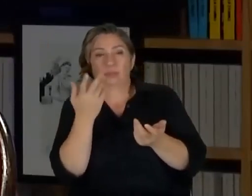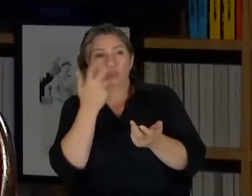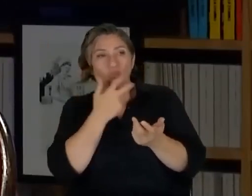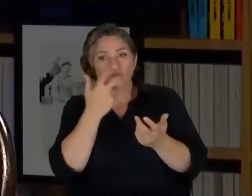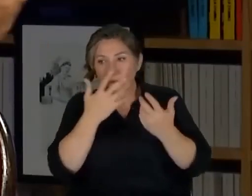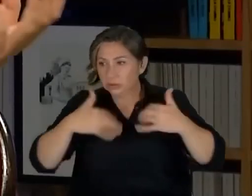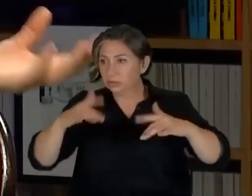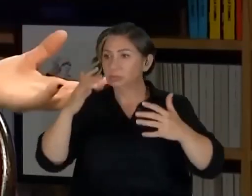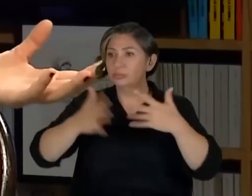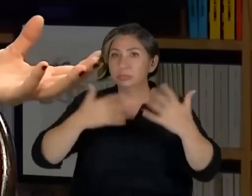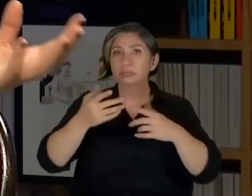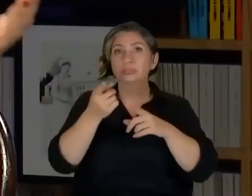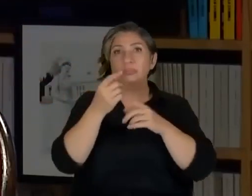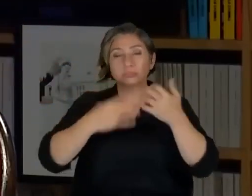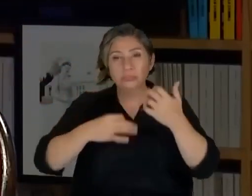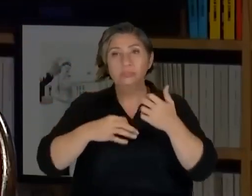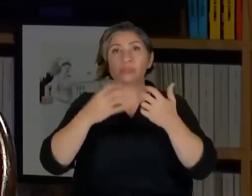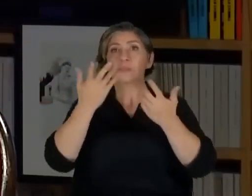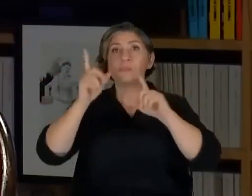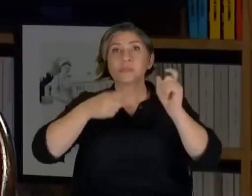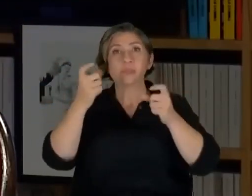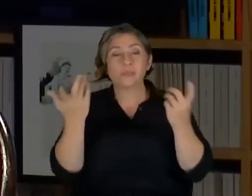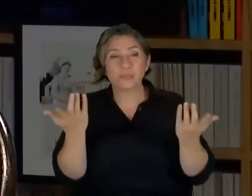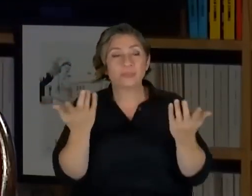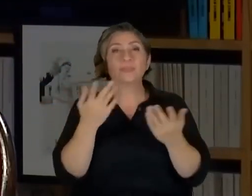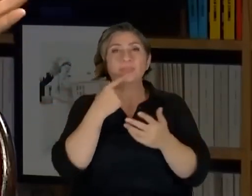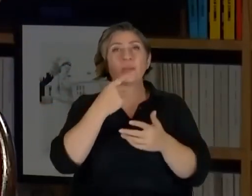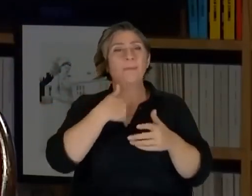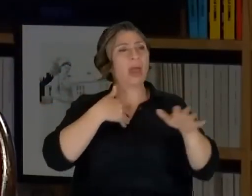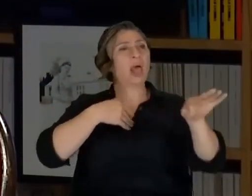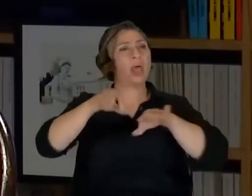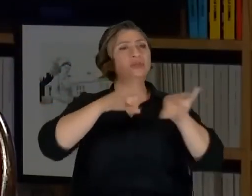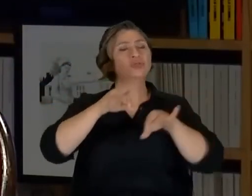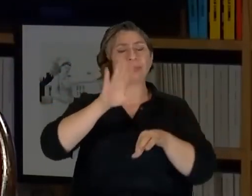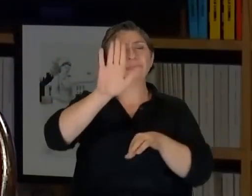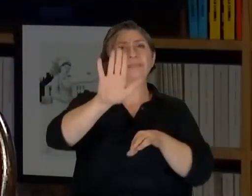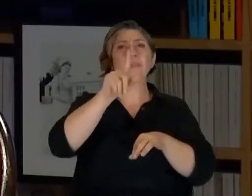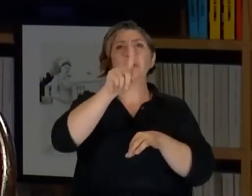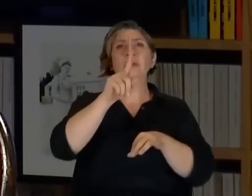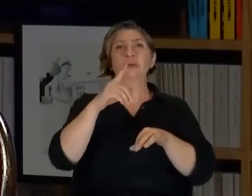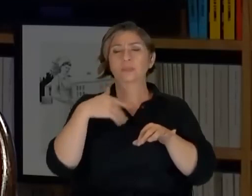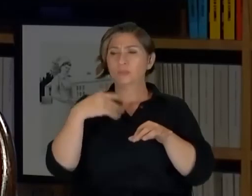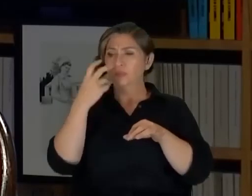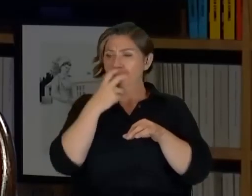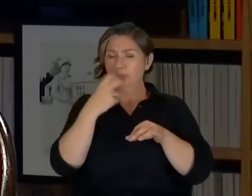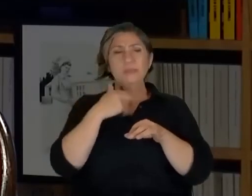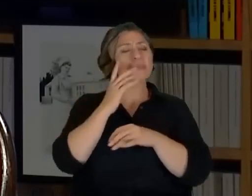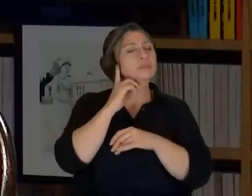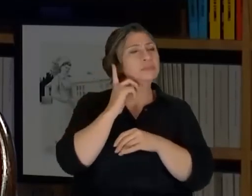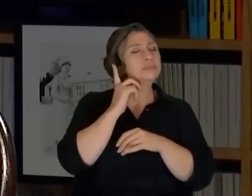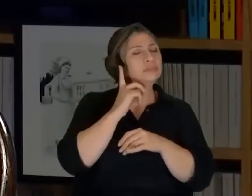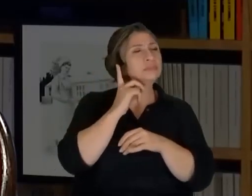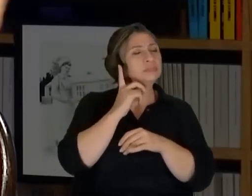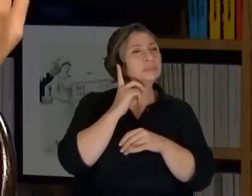yani müzisyenler nasıl bulunacak falan. Dedi ki ben ayarlayacağım her şeyi. Ben de bütün gittim müzisyenleri